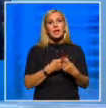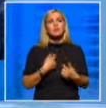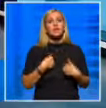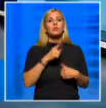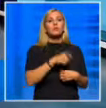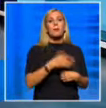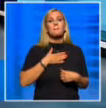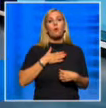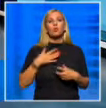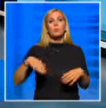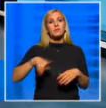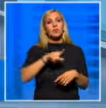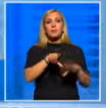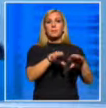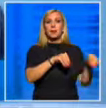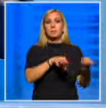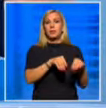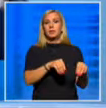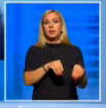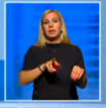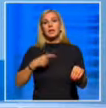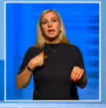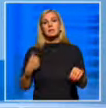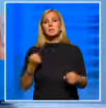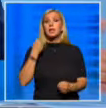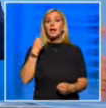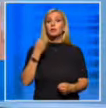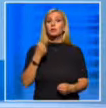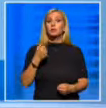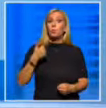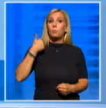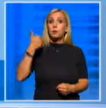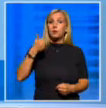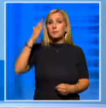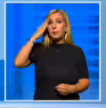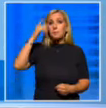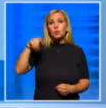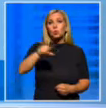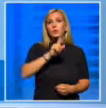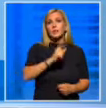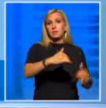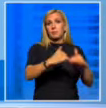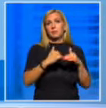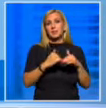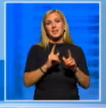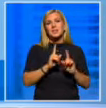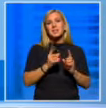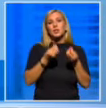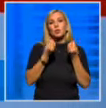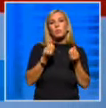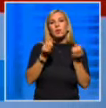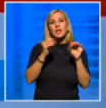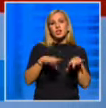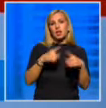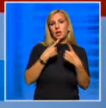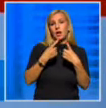ми е правителство, съгласявайте се, или аз съм най-добрия за премиер и другите трябва да ме подкрепят, не е добро начало на разговор.